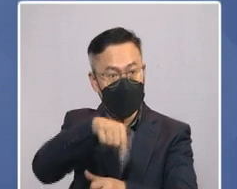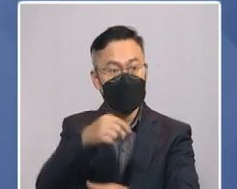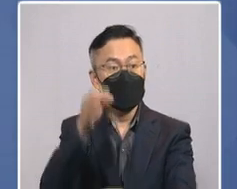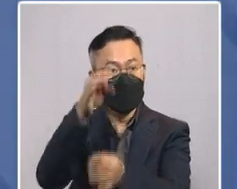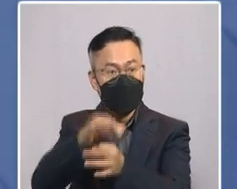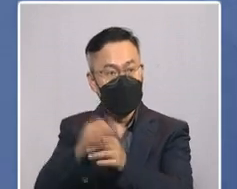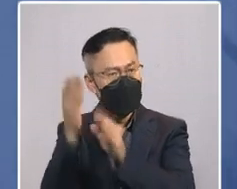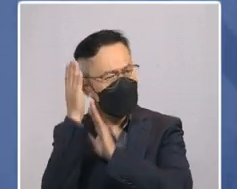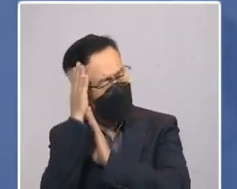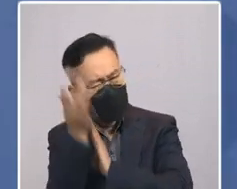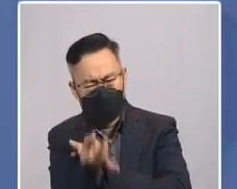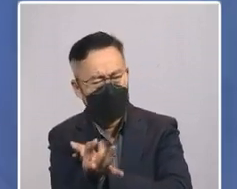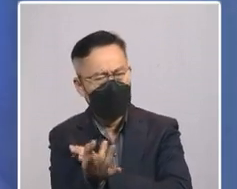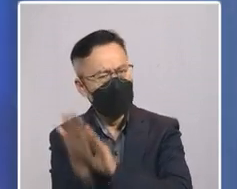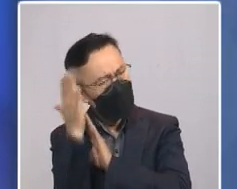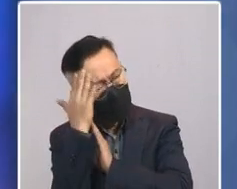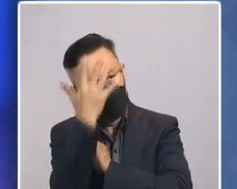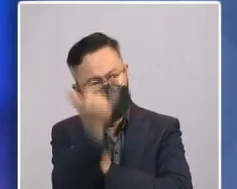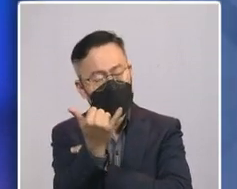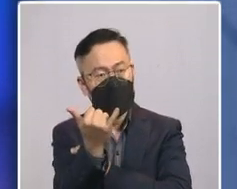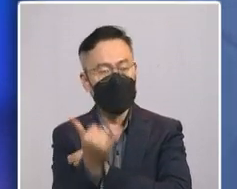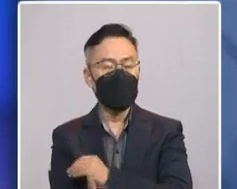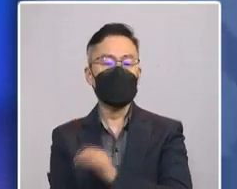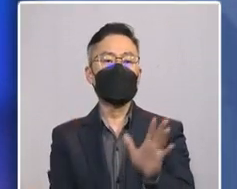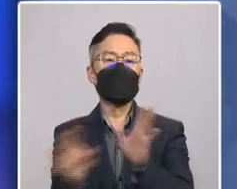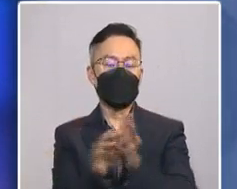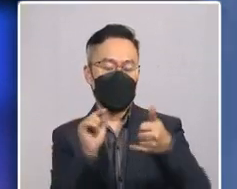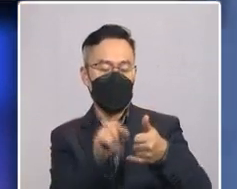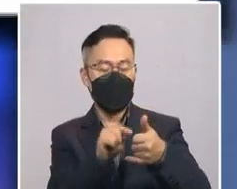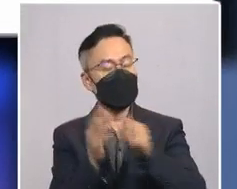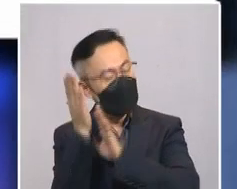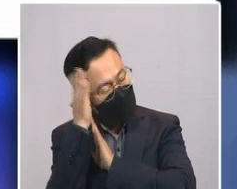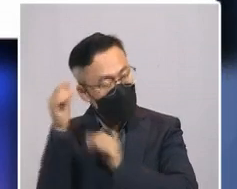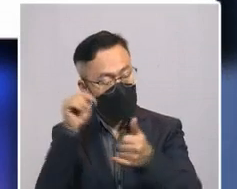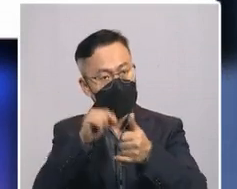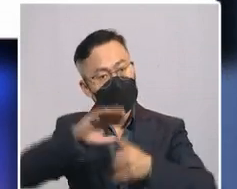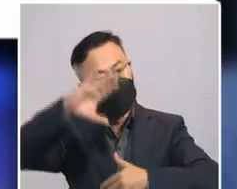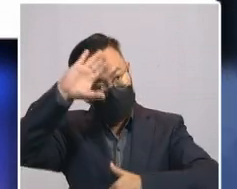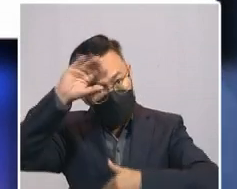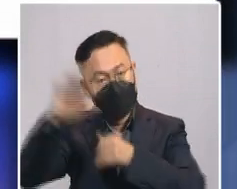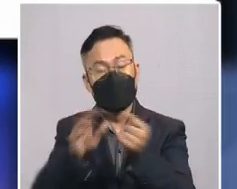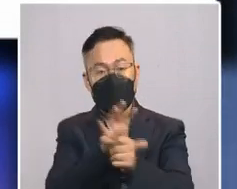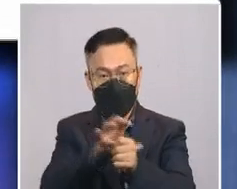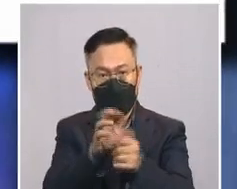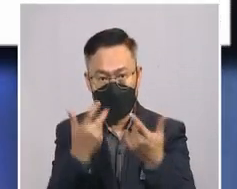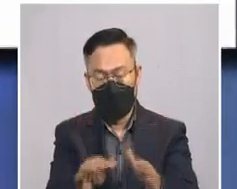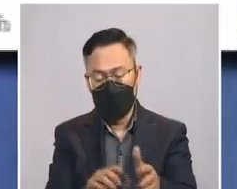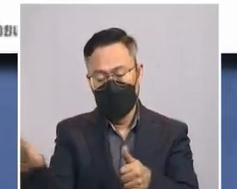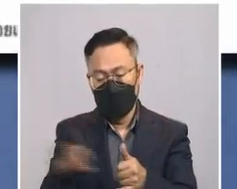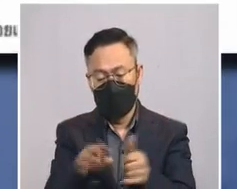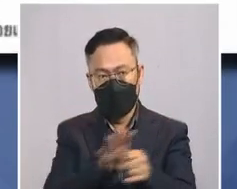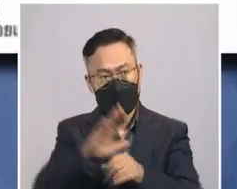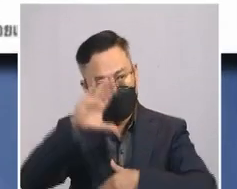แล้วถามว่ามานอนอะไรตรงนี้เพราะว่าคุณลุงคนนี้ติดเชื้อโควิด -19 ค่ะคุณผู้ชม ในเพจนี้นะครับเขาม ี การระบุข้อความบอก